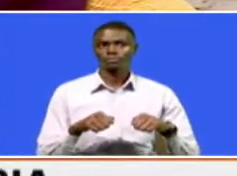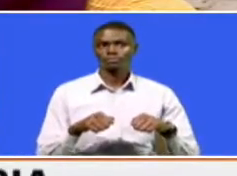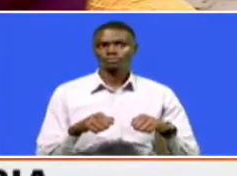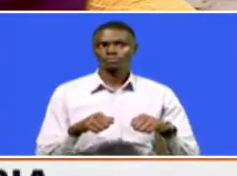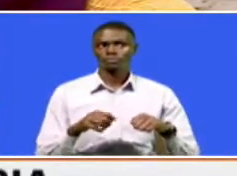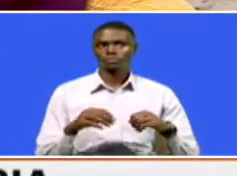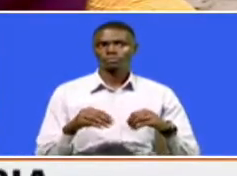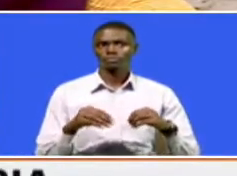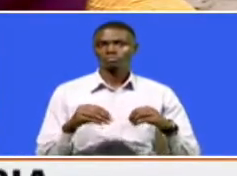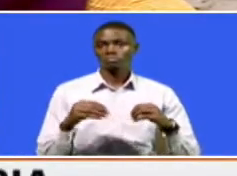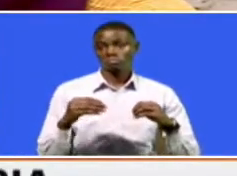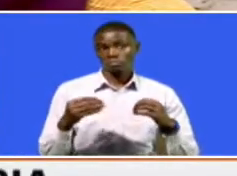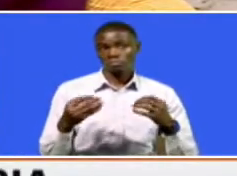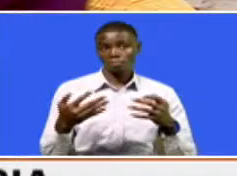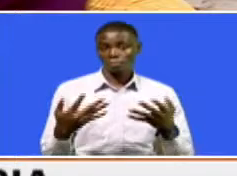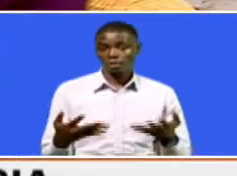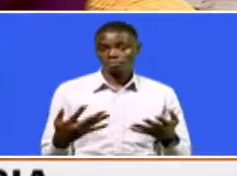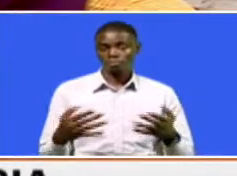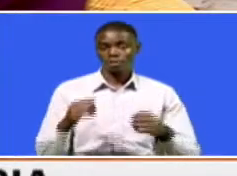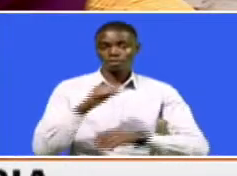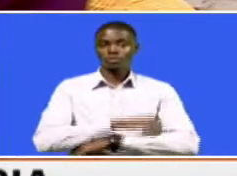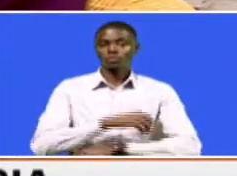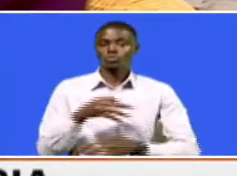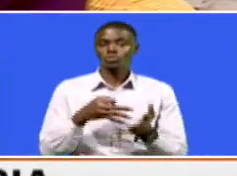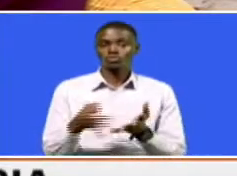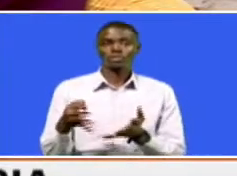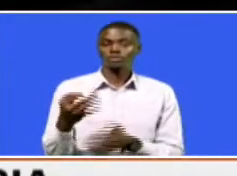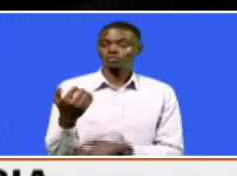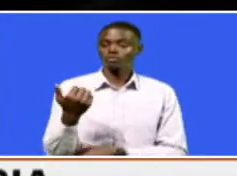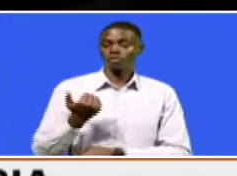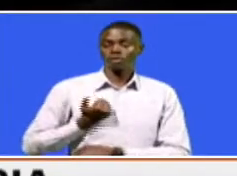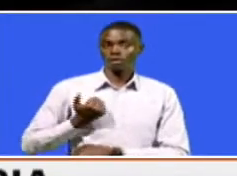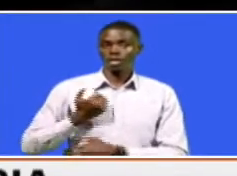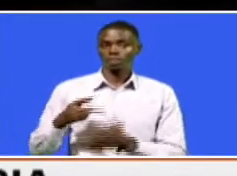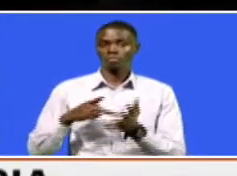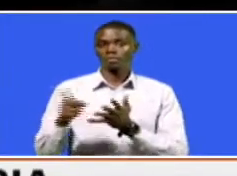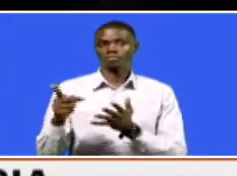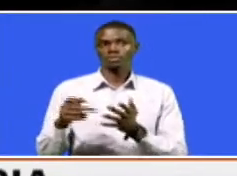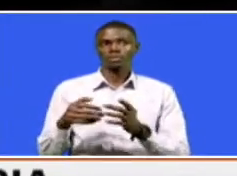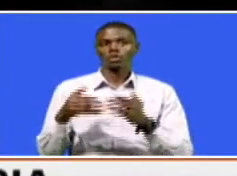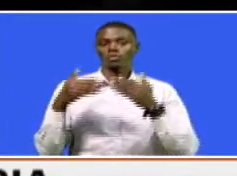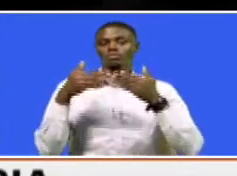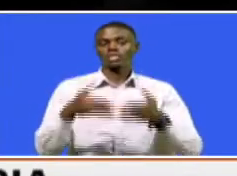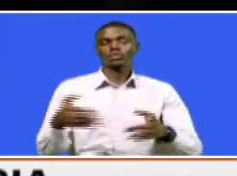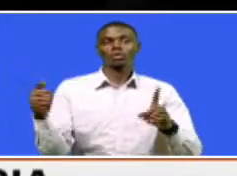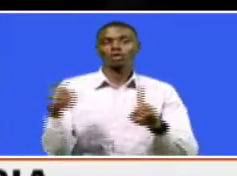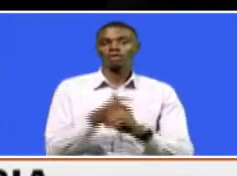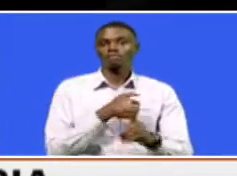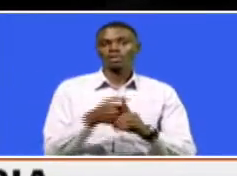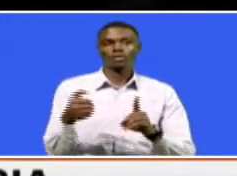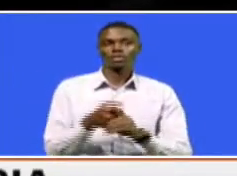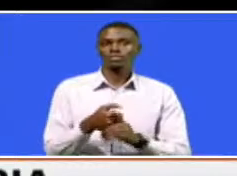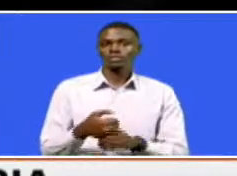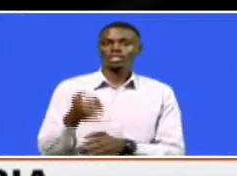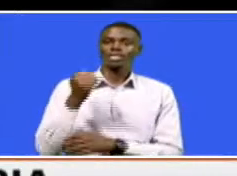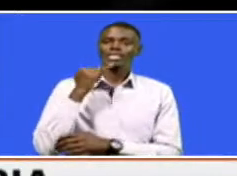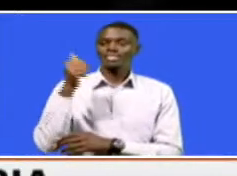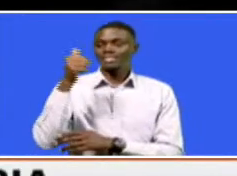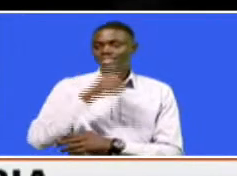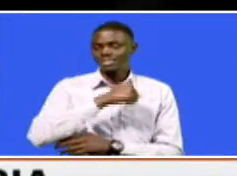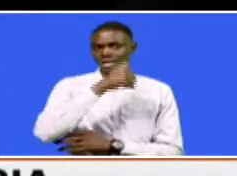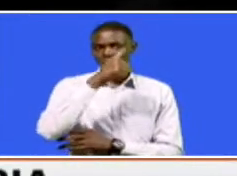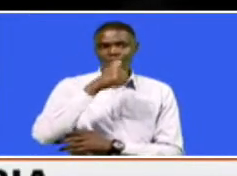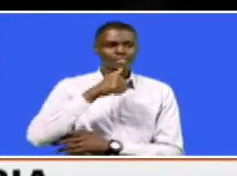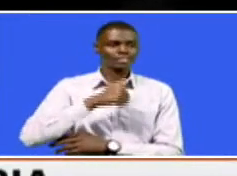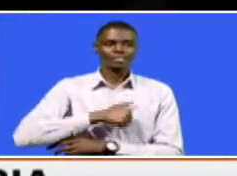kuweza kunisomeshea wasichana wawili na wasafurahi. Dhuluma za kijinsia na kingono inasalia janga fiche majumbani mwa